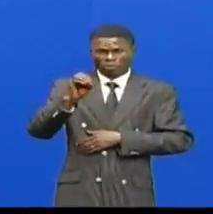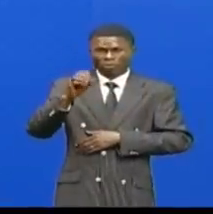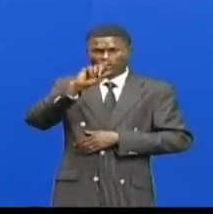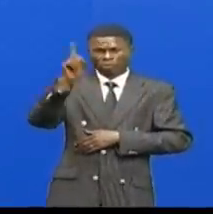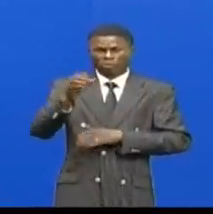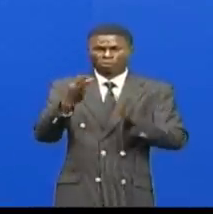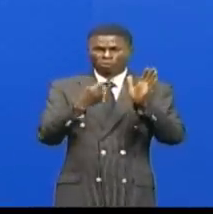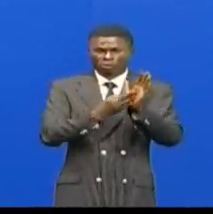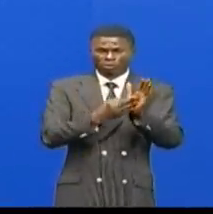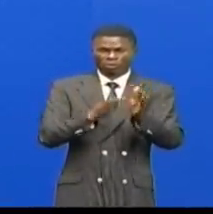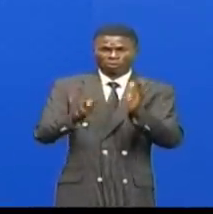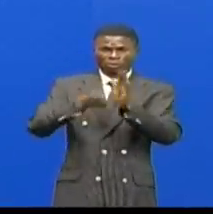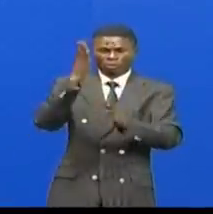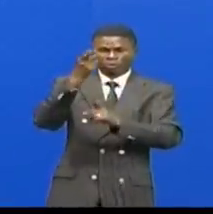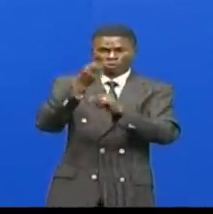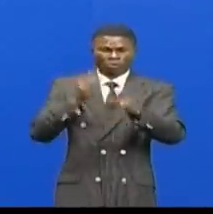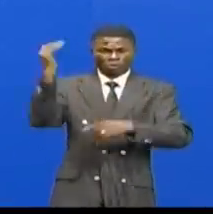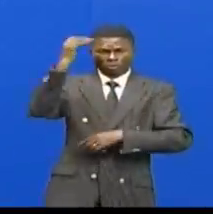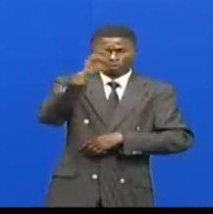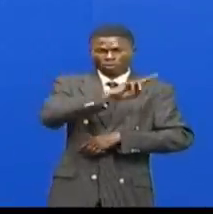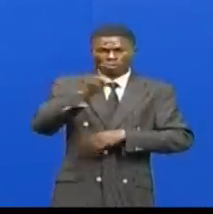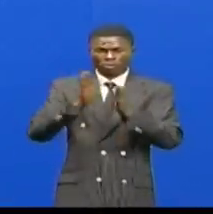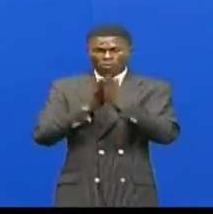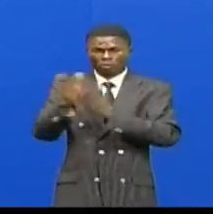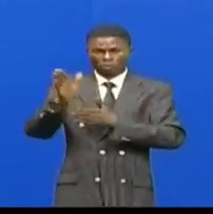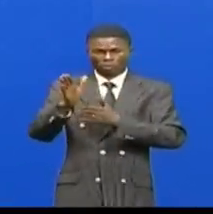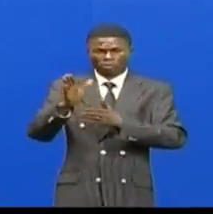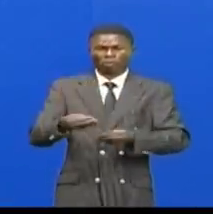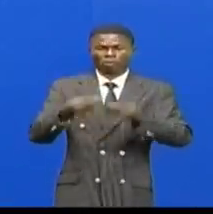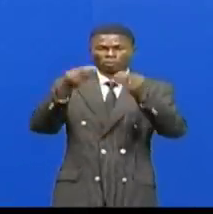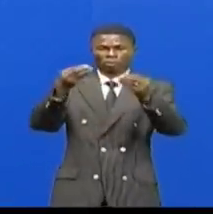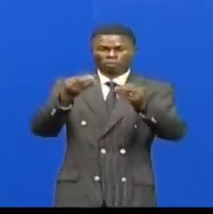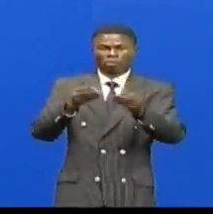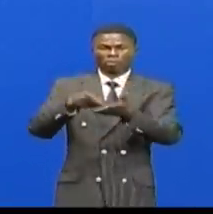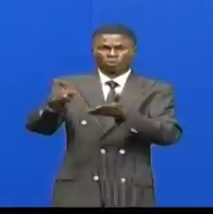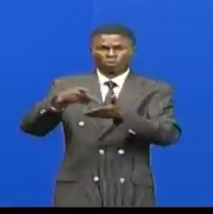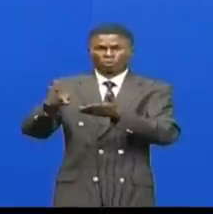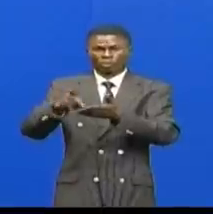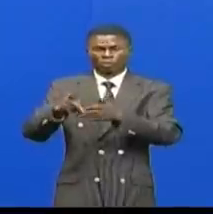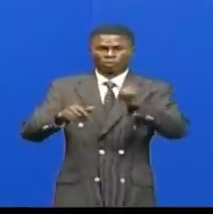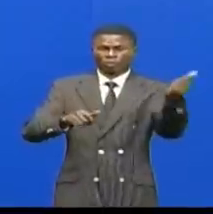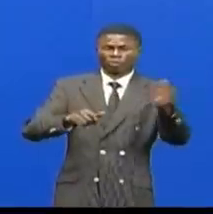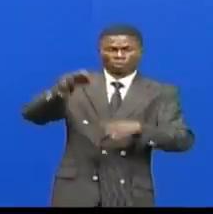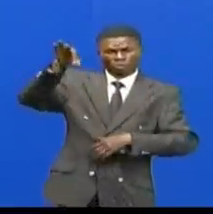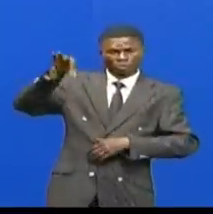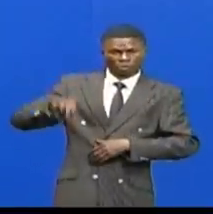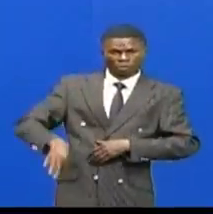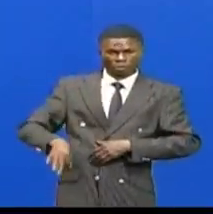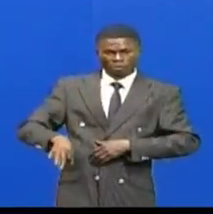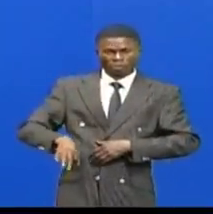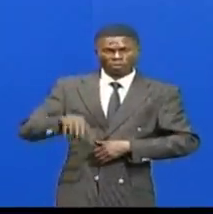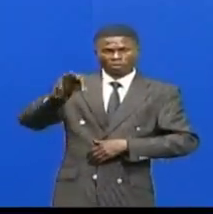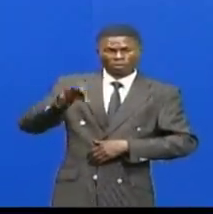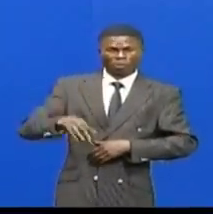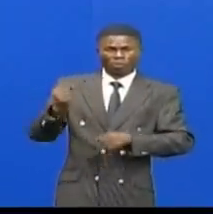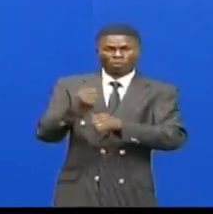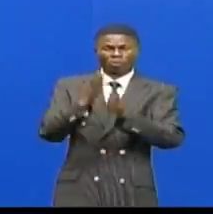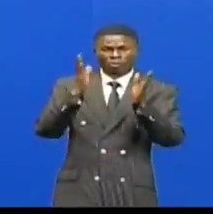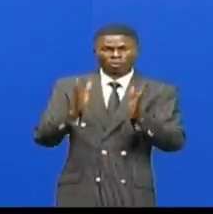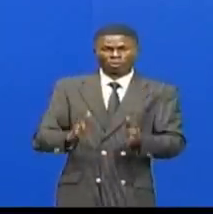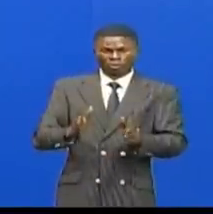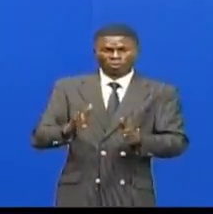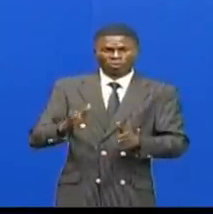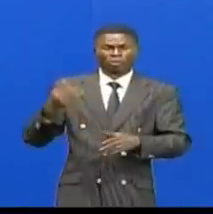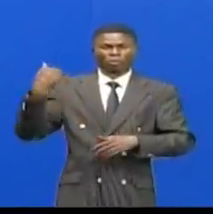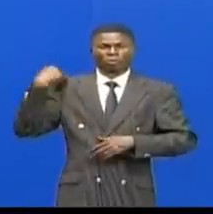15/038 du 14 décembre 2015 portant fixation des rémunérations et autres avantages en faveur des administrateurs